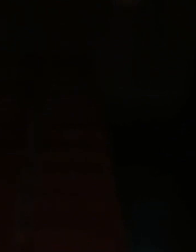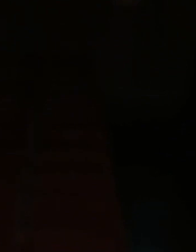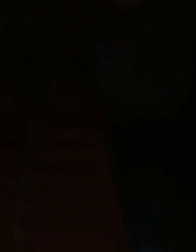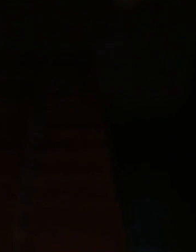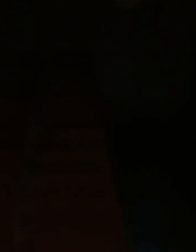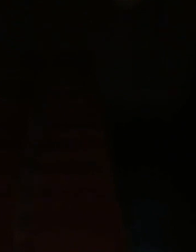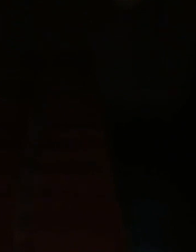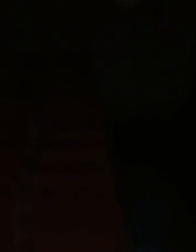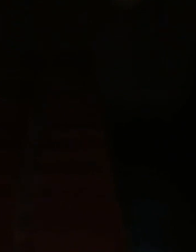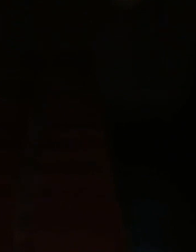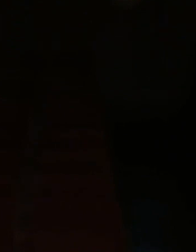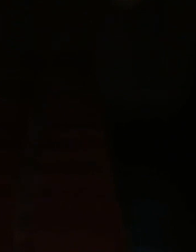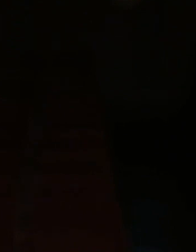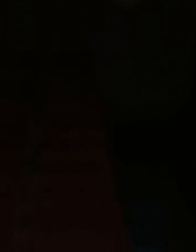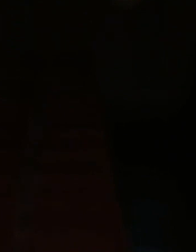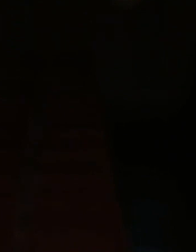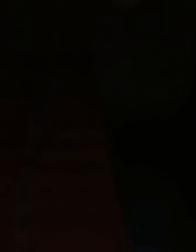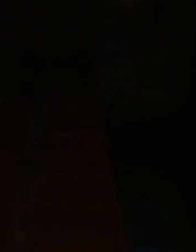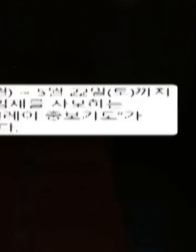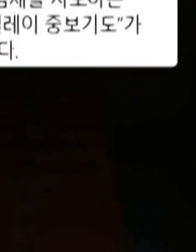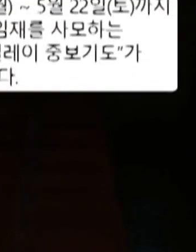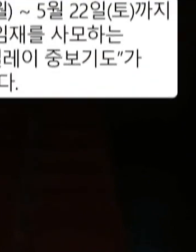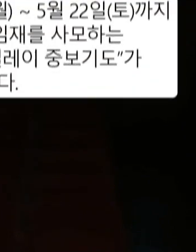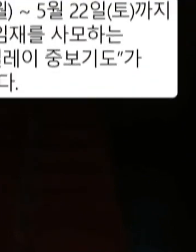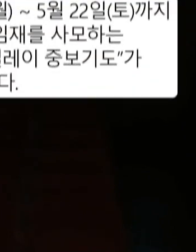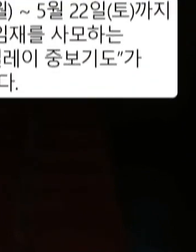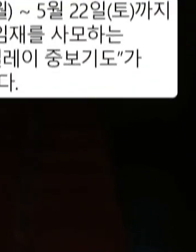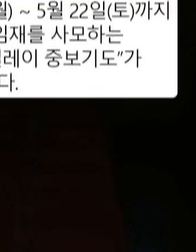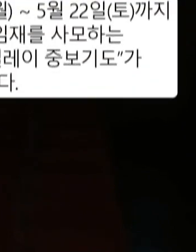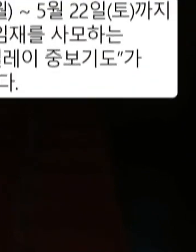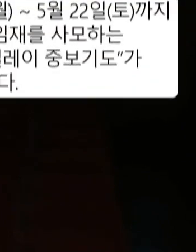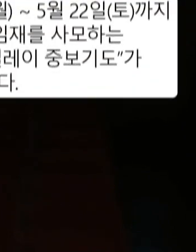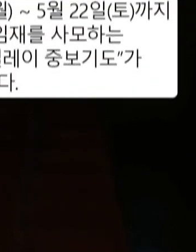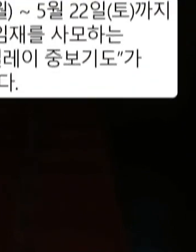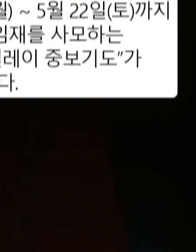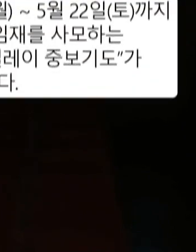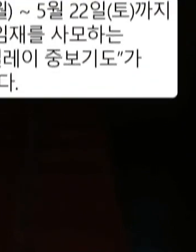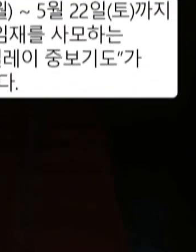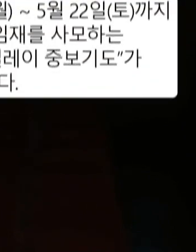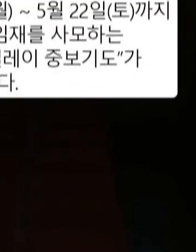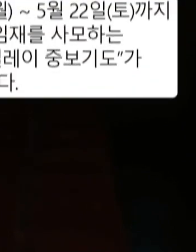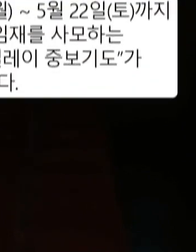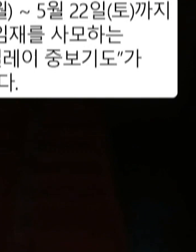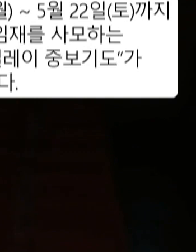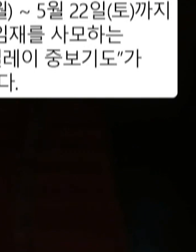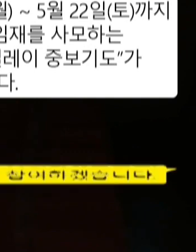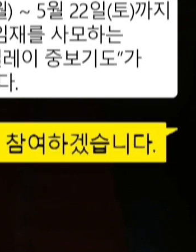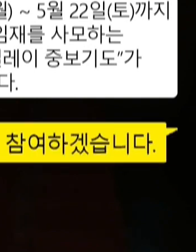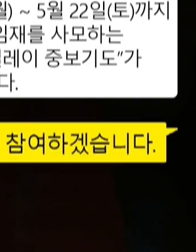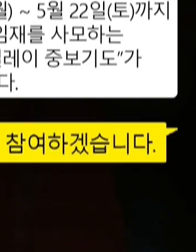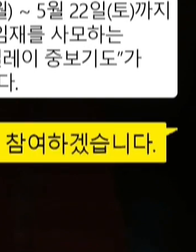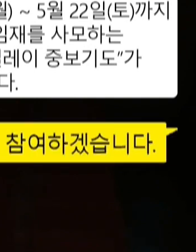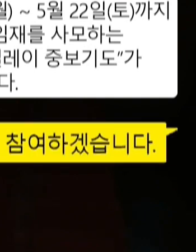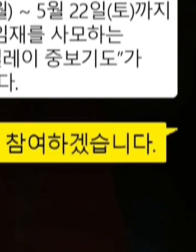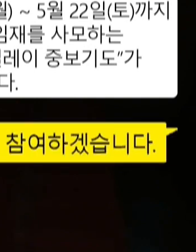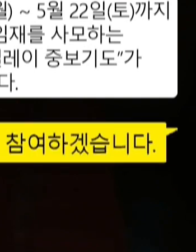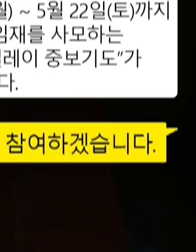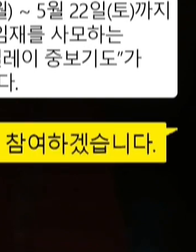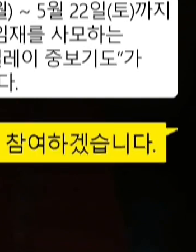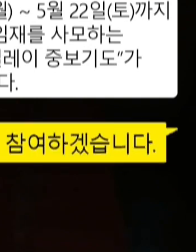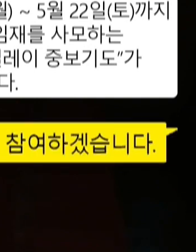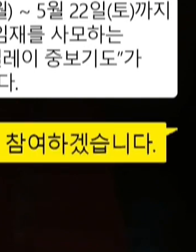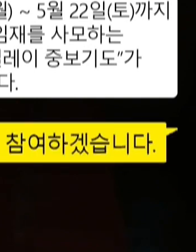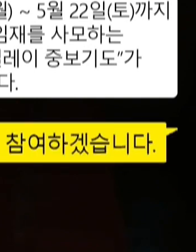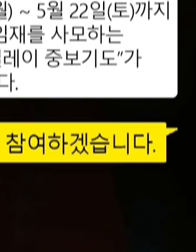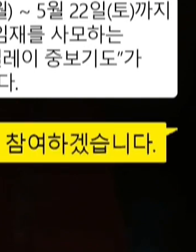와중에 이제 저희 단체 카톡방 이런 데서 이제 릴레이 기도회라는 것이 있고 신청을 받고 있다라는